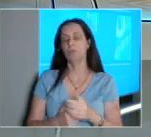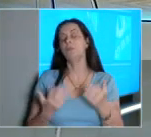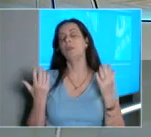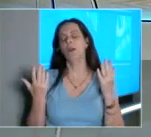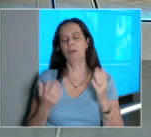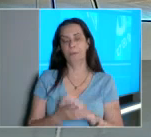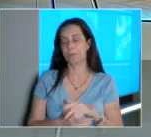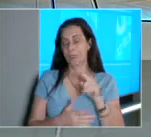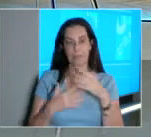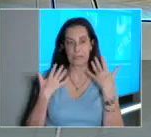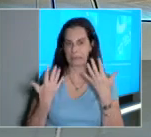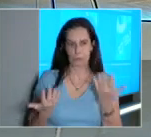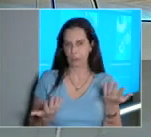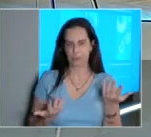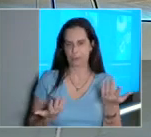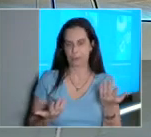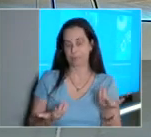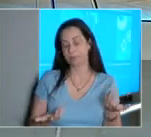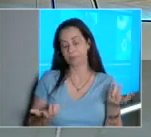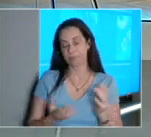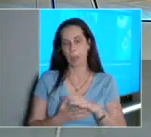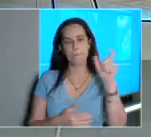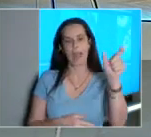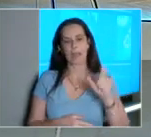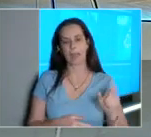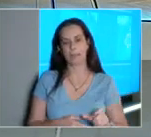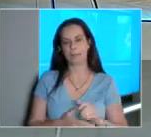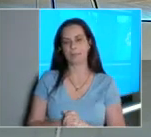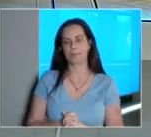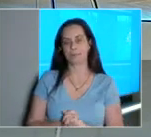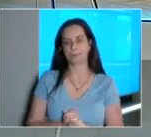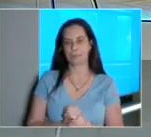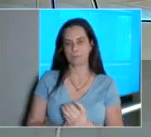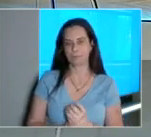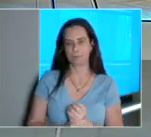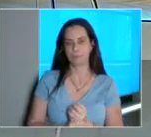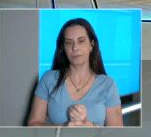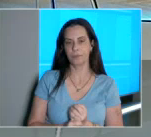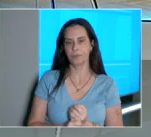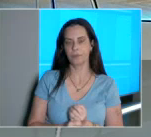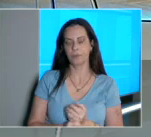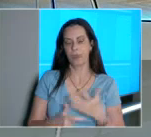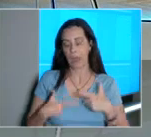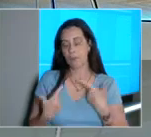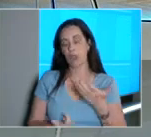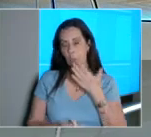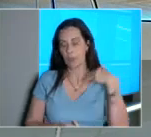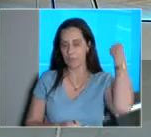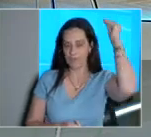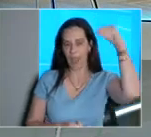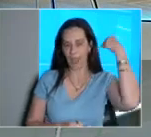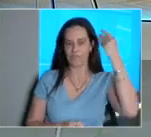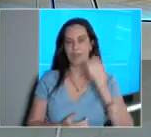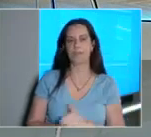אבל בכל מקרה זה סיפור מהגדה על חיינו בין יהודים לערבים, בין